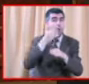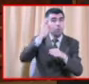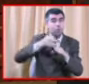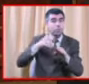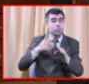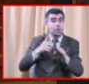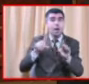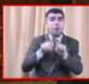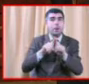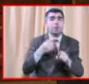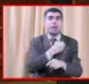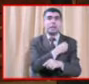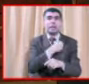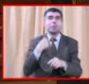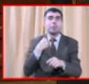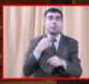والتوصيل ديالكم ديال البرلمان،